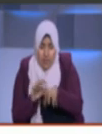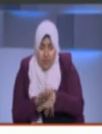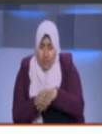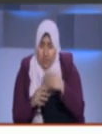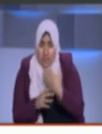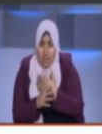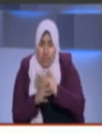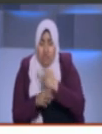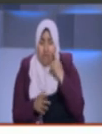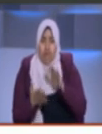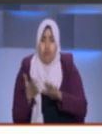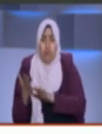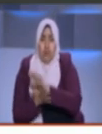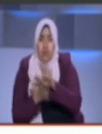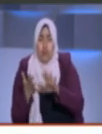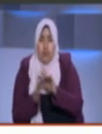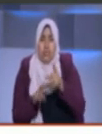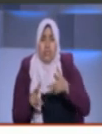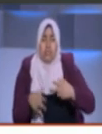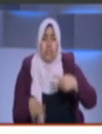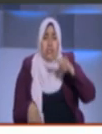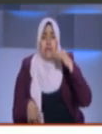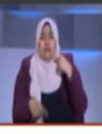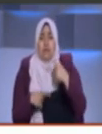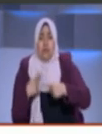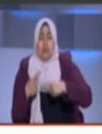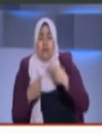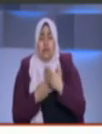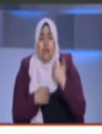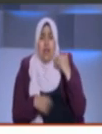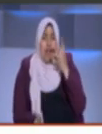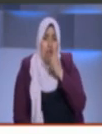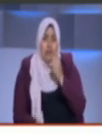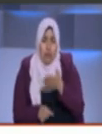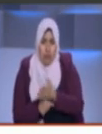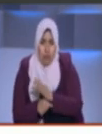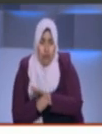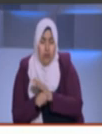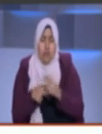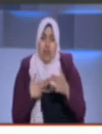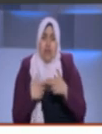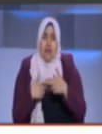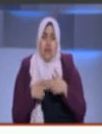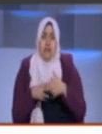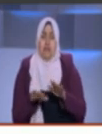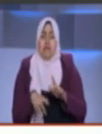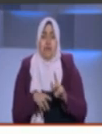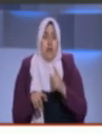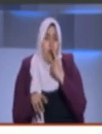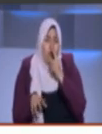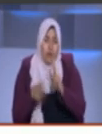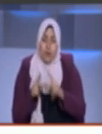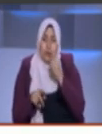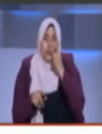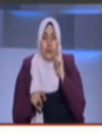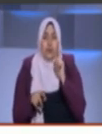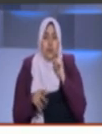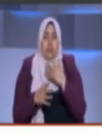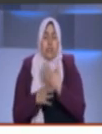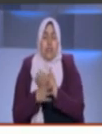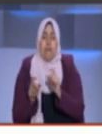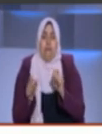على الأخص من ارتفاع مستمر في حالات الوفيات، وأيضا يعني حتى مواجهة